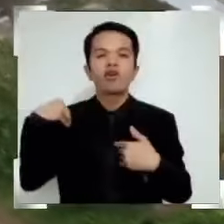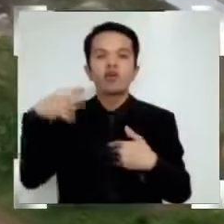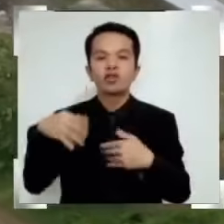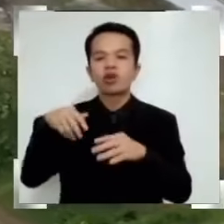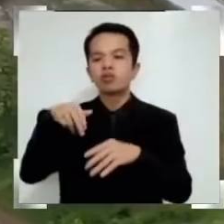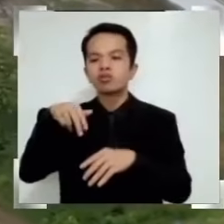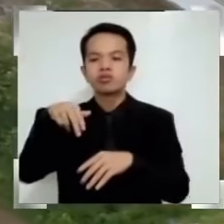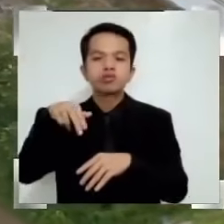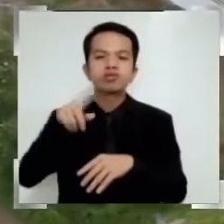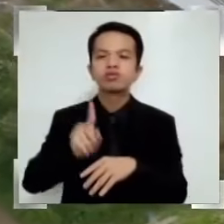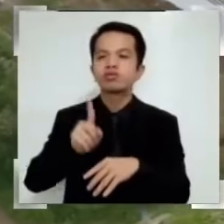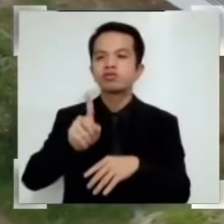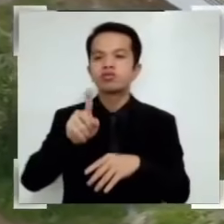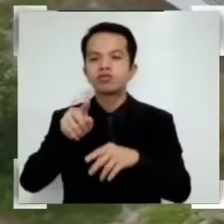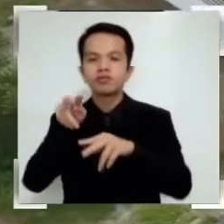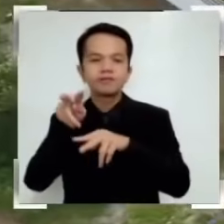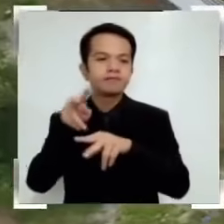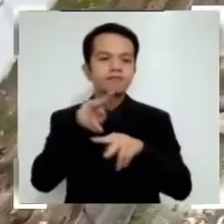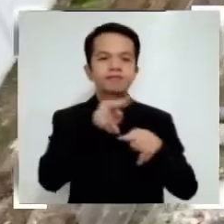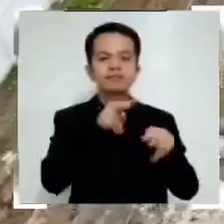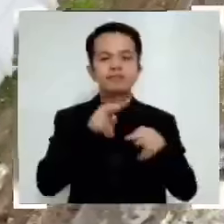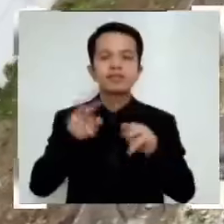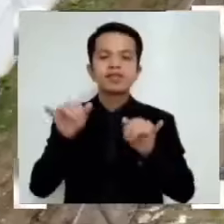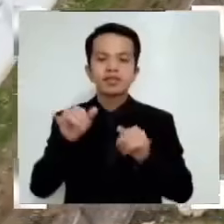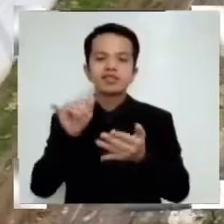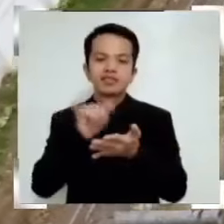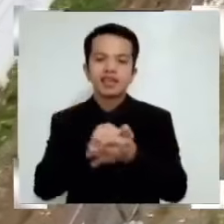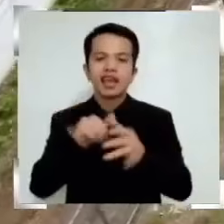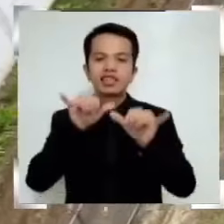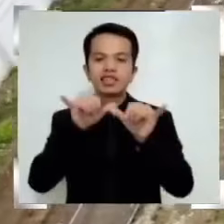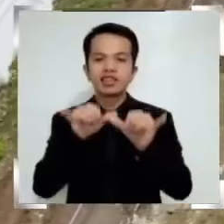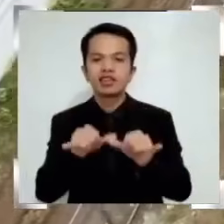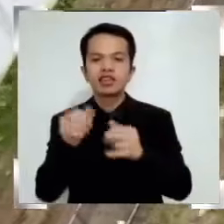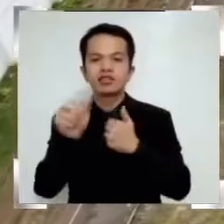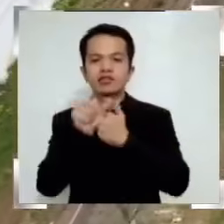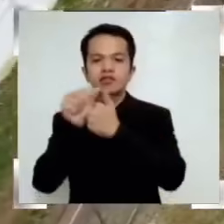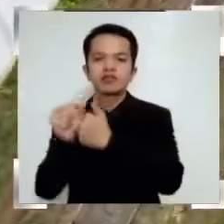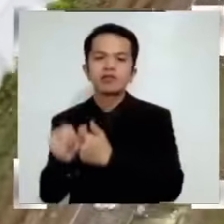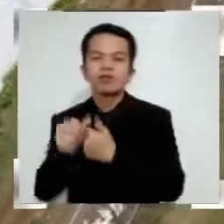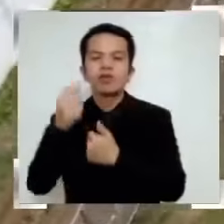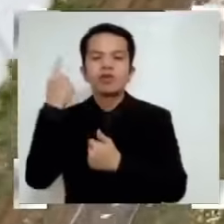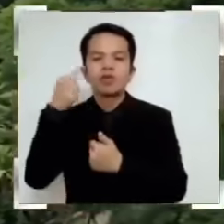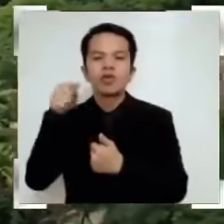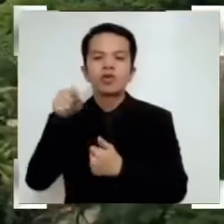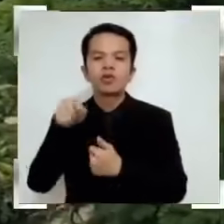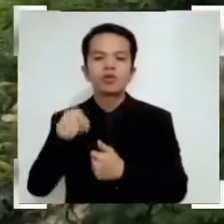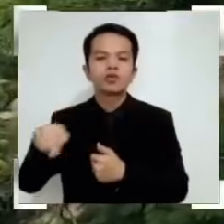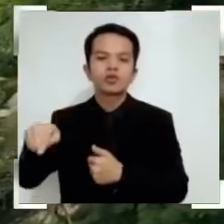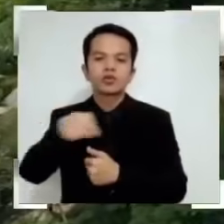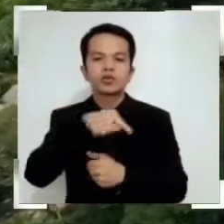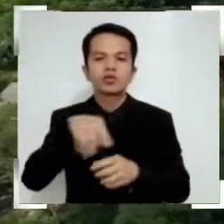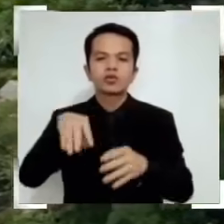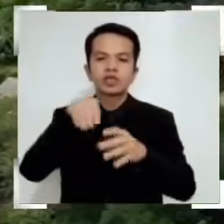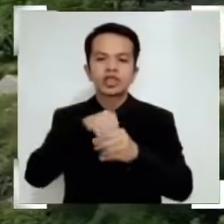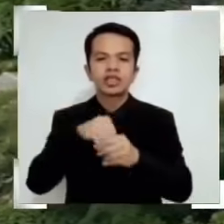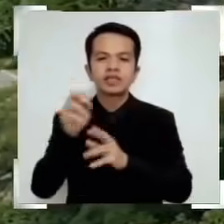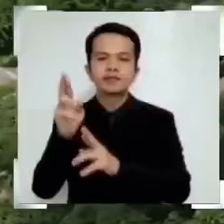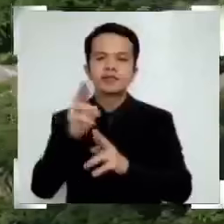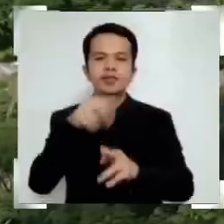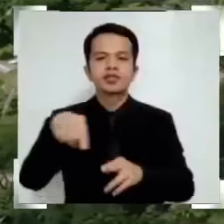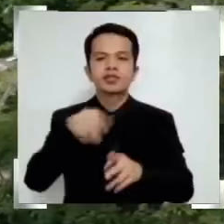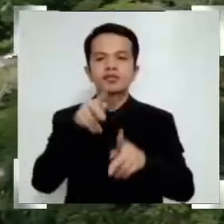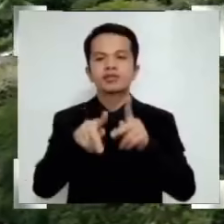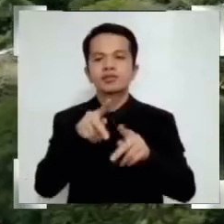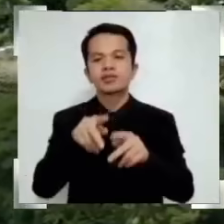sa United Nations standards na nagbibigay halaga sa kalagayan at dignidad ng mga inmate. May itatayo ring Barrio